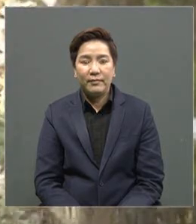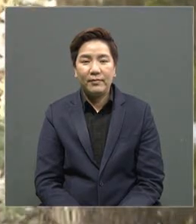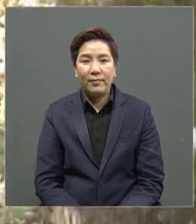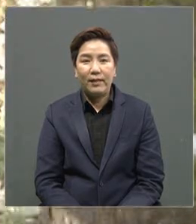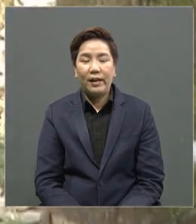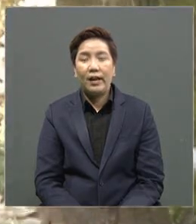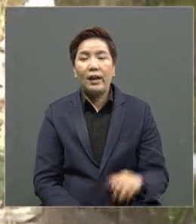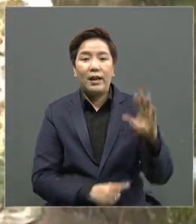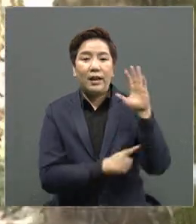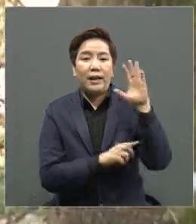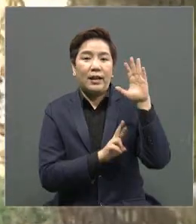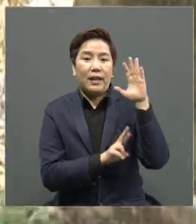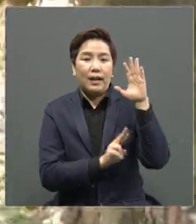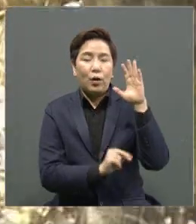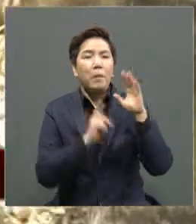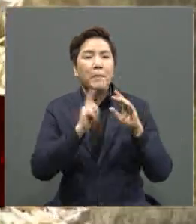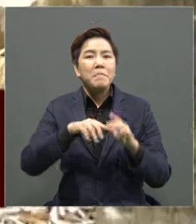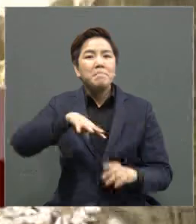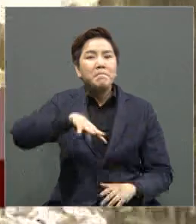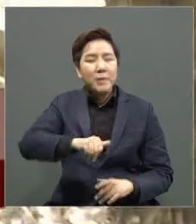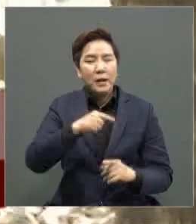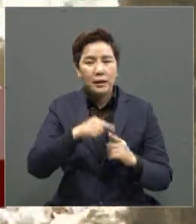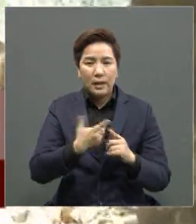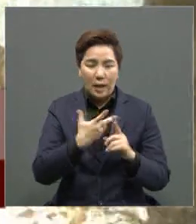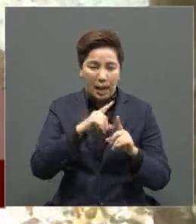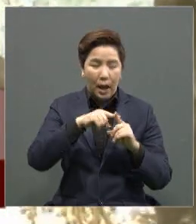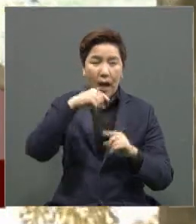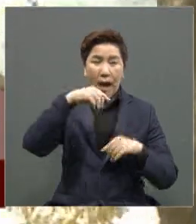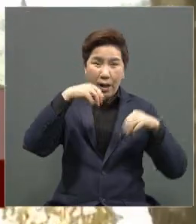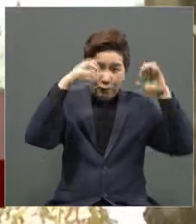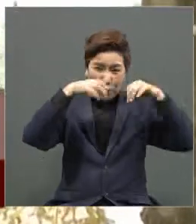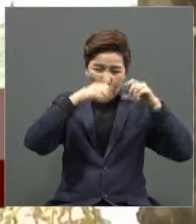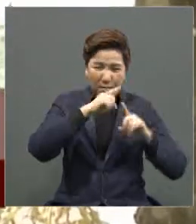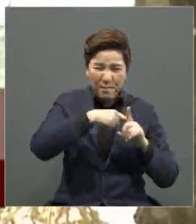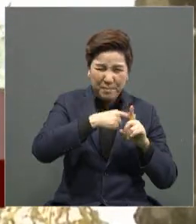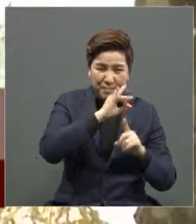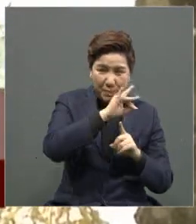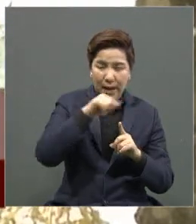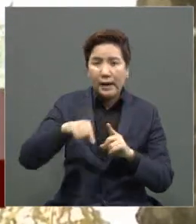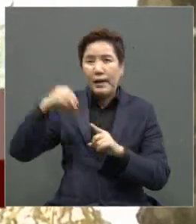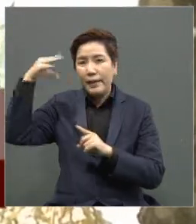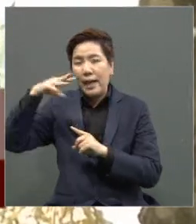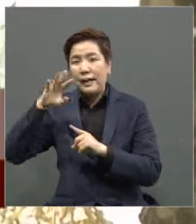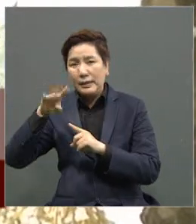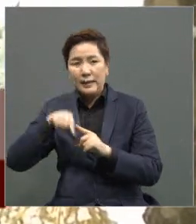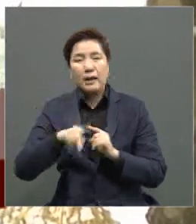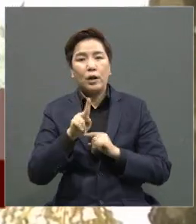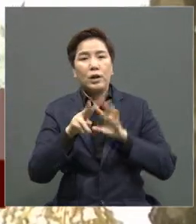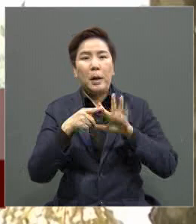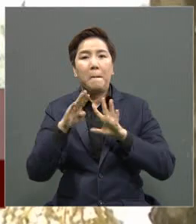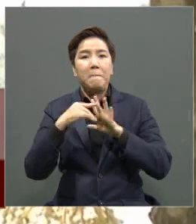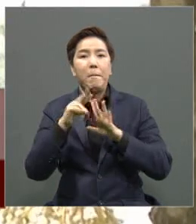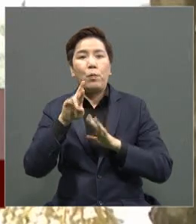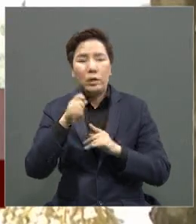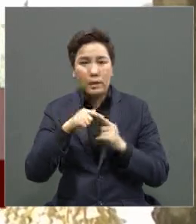จังหวัดระนองเป็นเมืองฝน8แดด4แต่ที่อำเภอกระบุรีแห่งนี้ต้องบอกว่าเป็นเมืองฝน10แดด2ค่ะเก กษตรกร